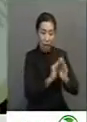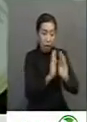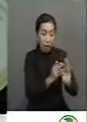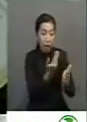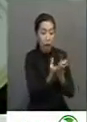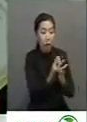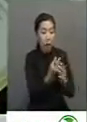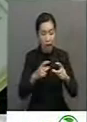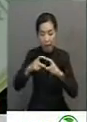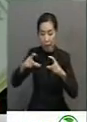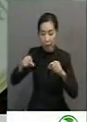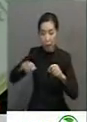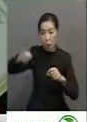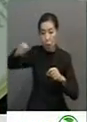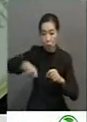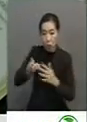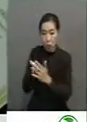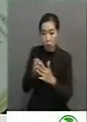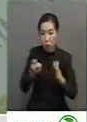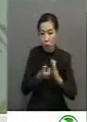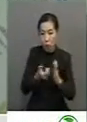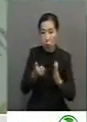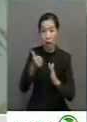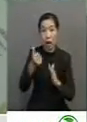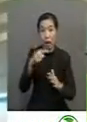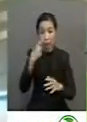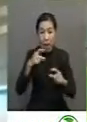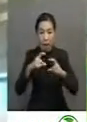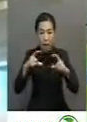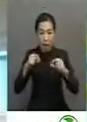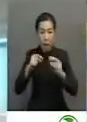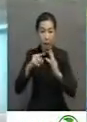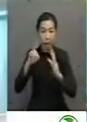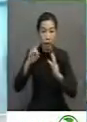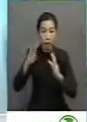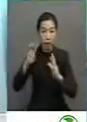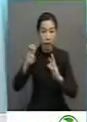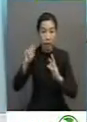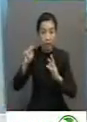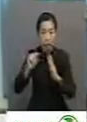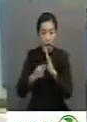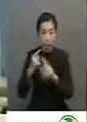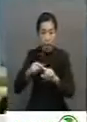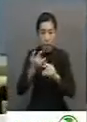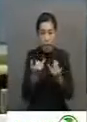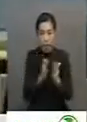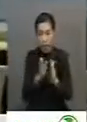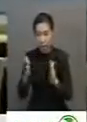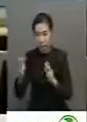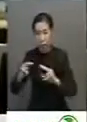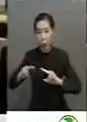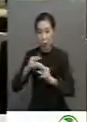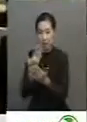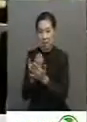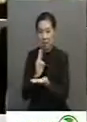ตรงนี้แหละค่ะธนาคารหรือว่าพวกกระทรวงการคลังเขาบอกว่าใครใช้บัตรนี้ตั้งแต่เดือนนี้เป็นต้นไปนะคะลุ้นโชคใหญ่ค่ะสามารถ